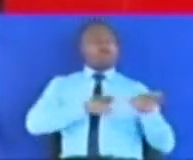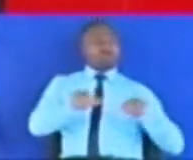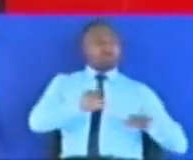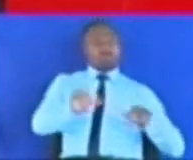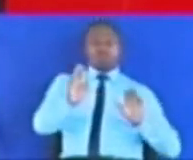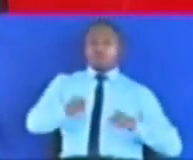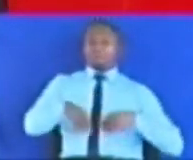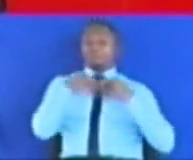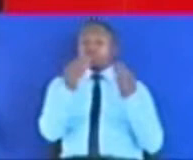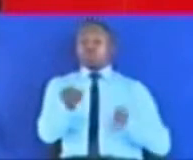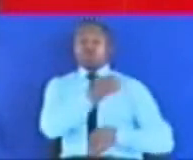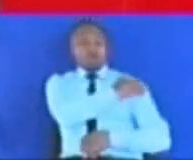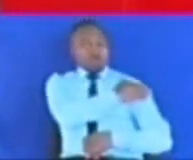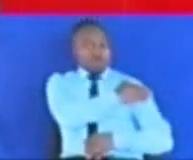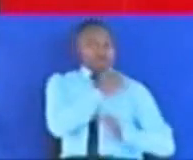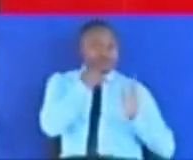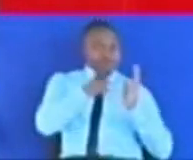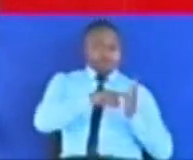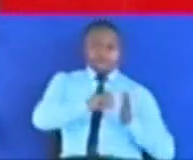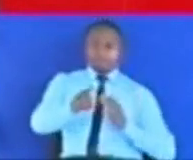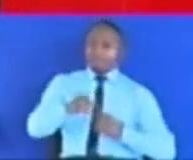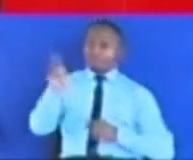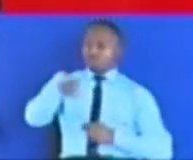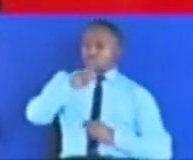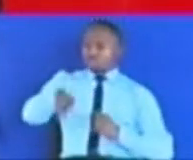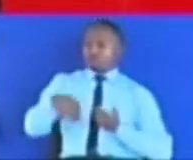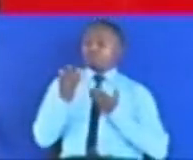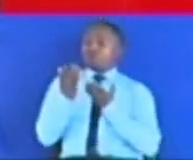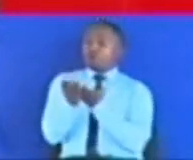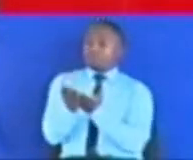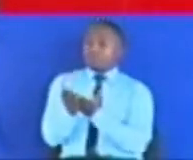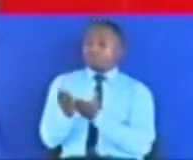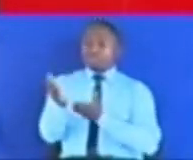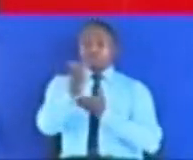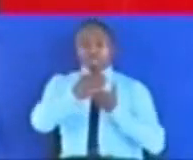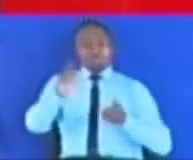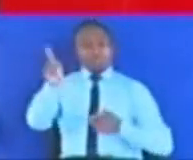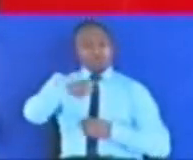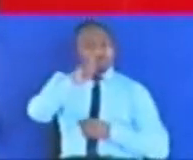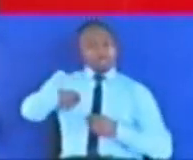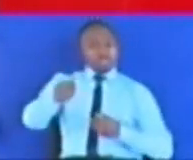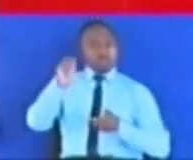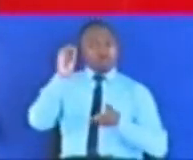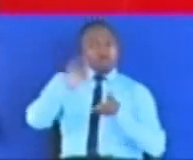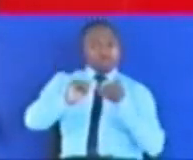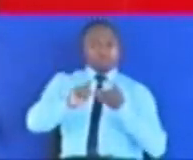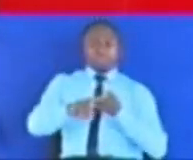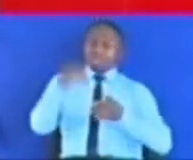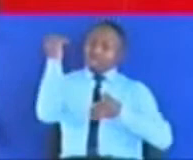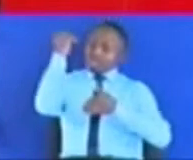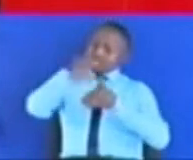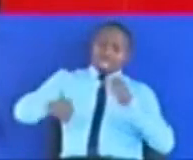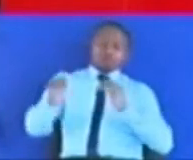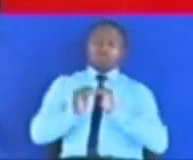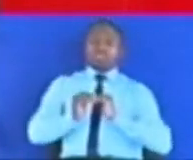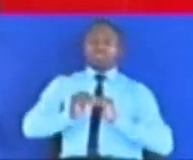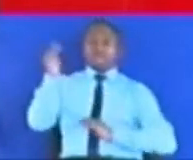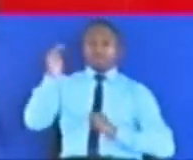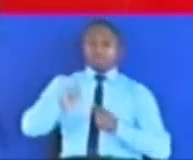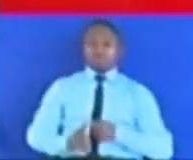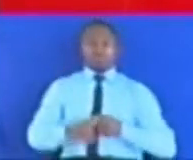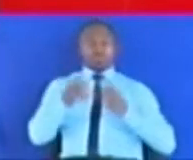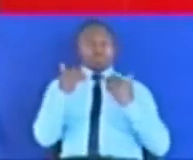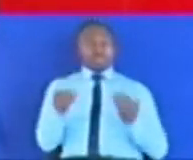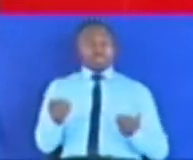huduma. Mfano kama amekosea ku request, kuna sehemu amekosea ku request wanakatwa makato makubwa zaidi, kiasi kwamba